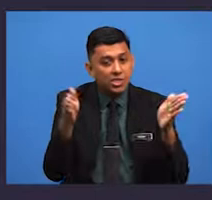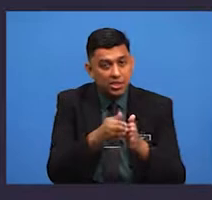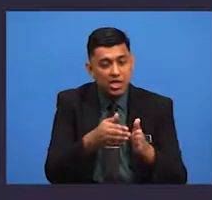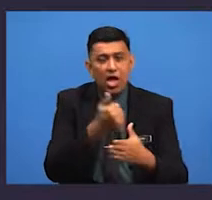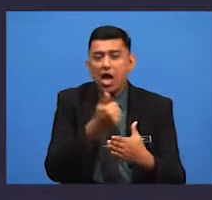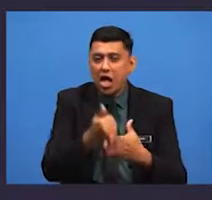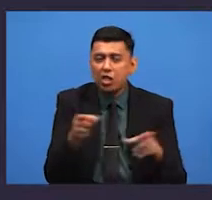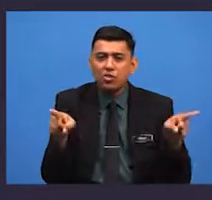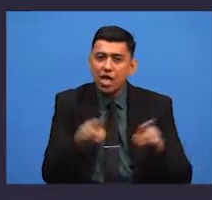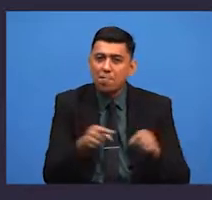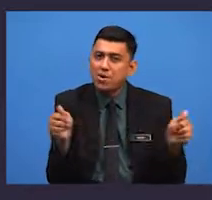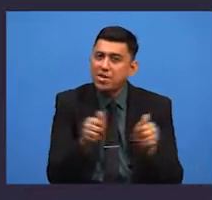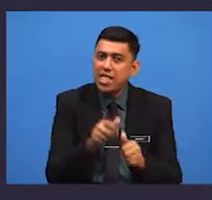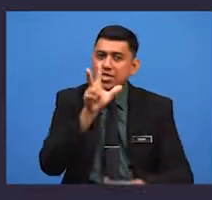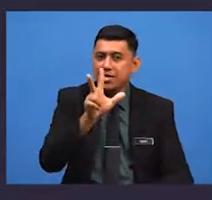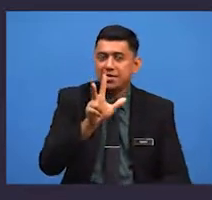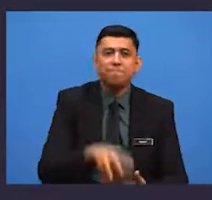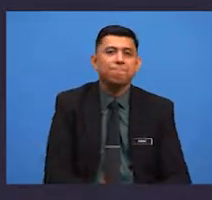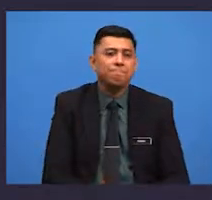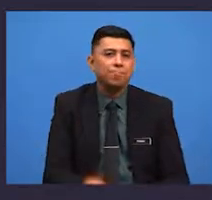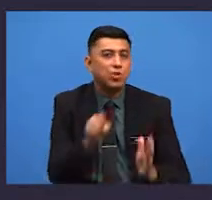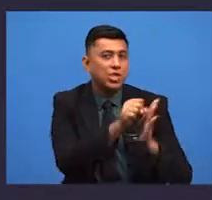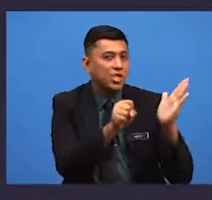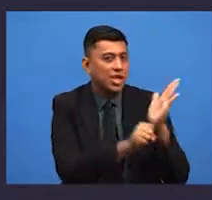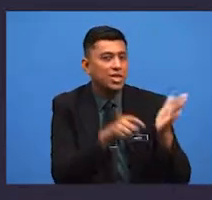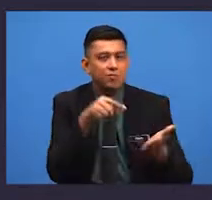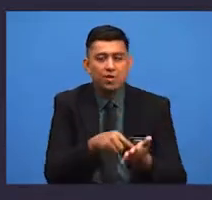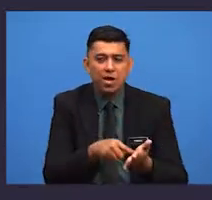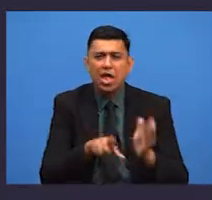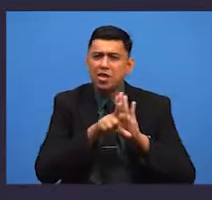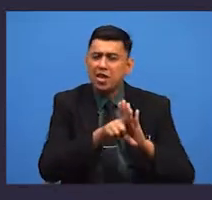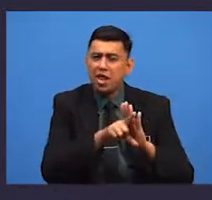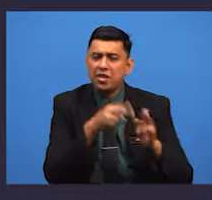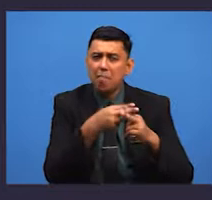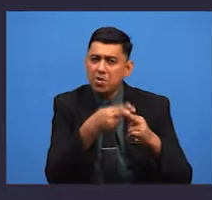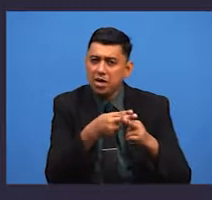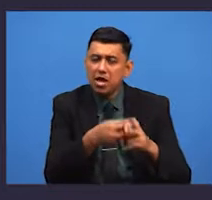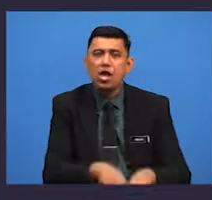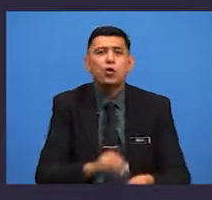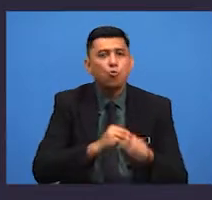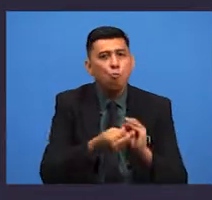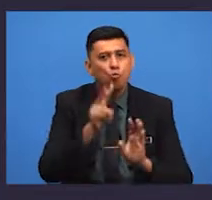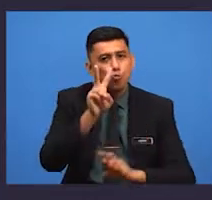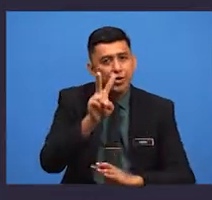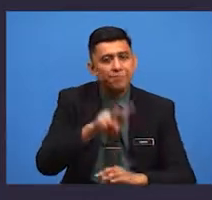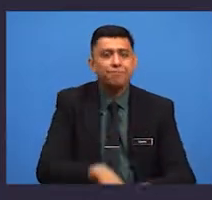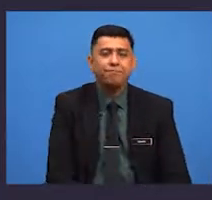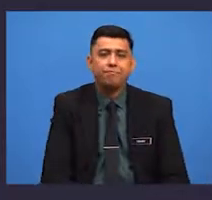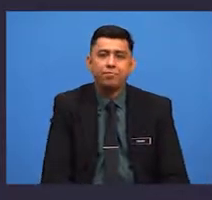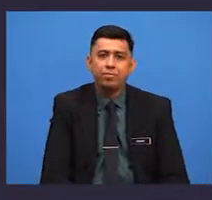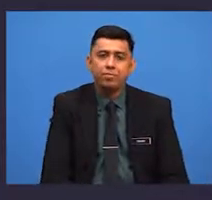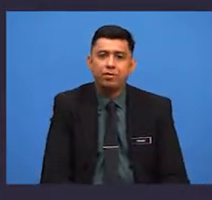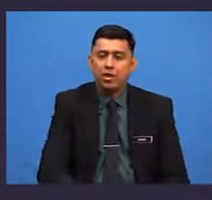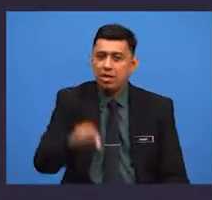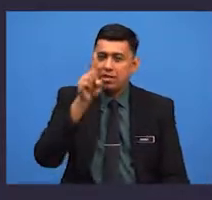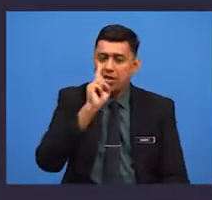atau sama dengan 3. Syarat ini dilabelkan dengan nombor 2. 1